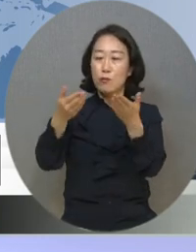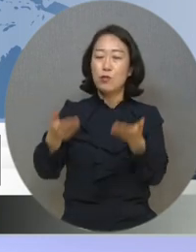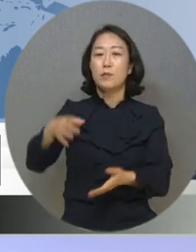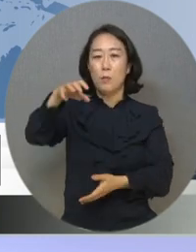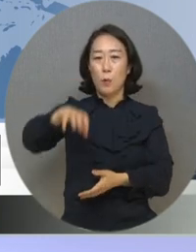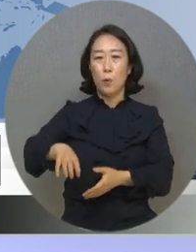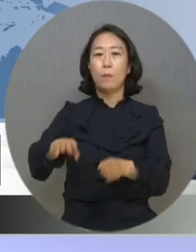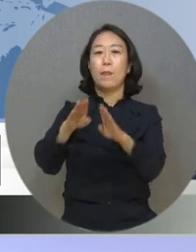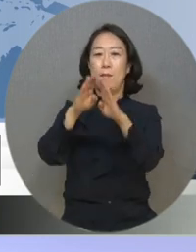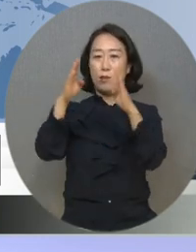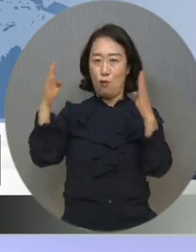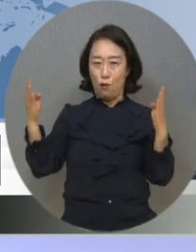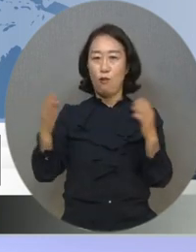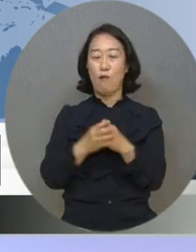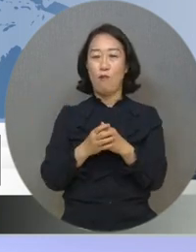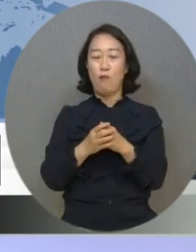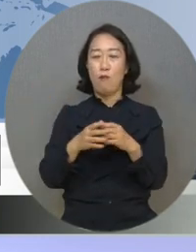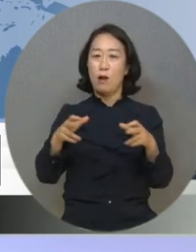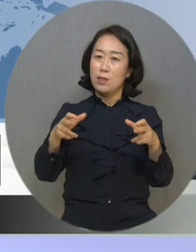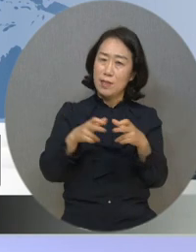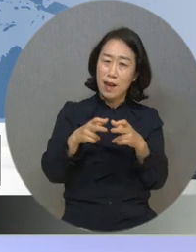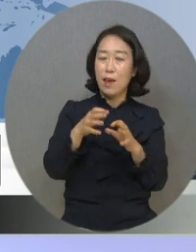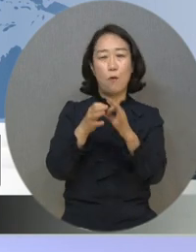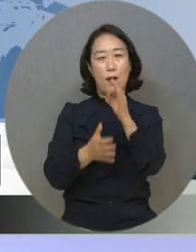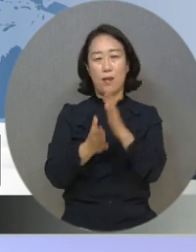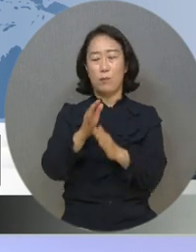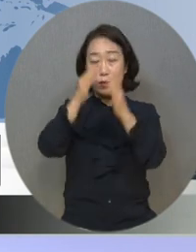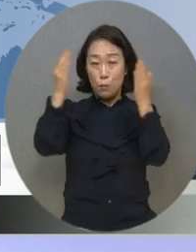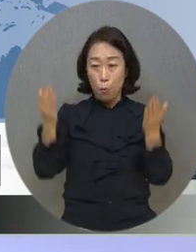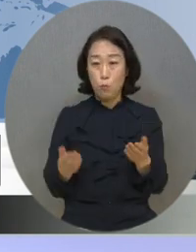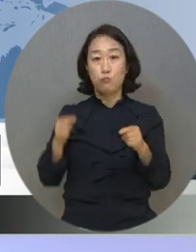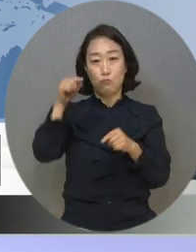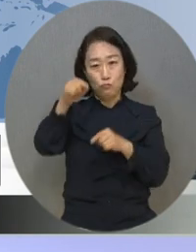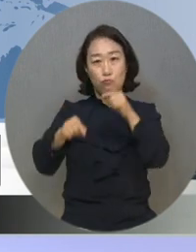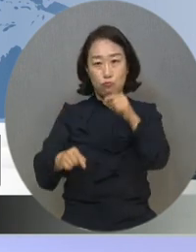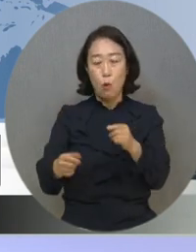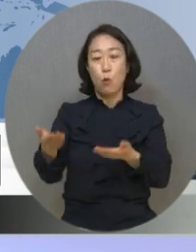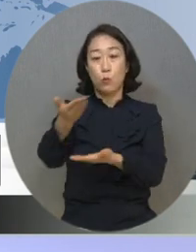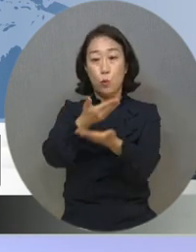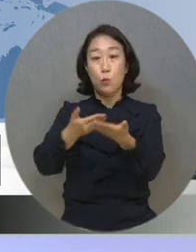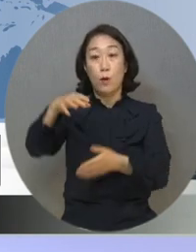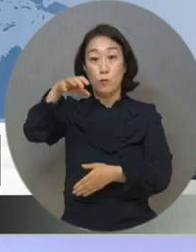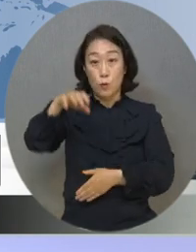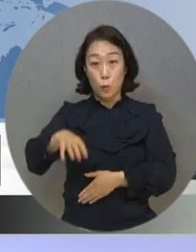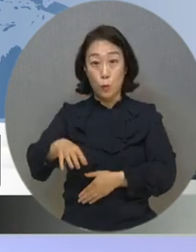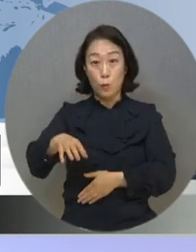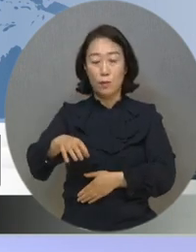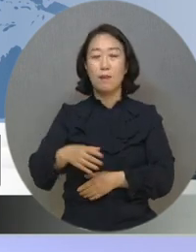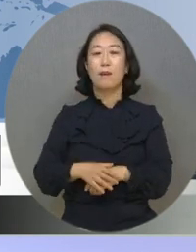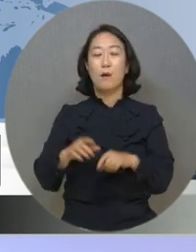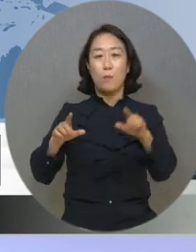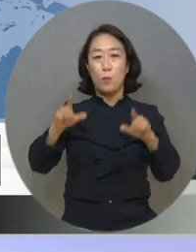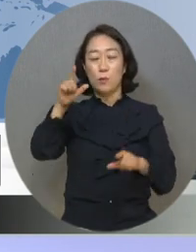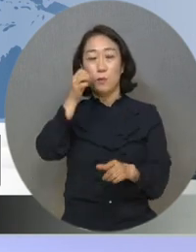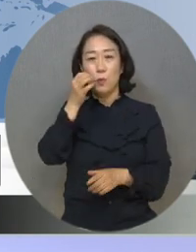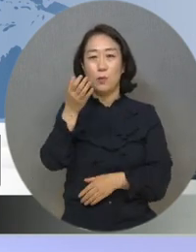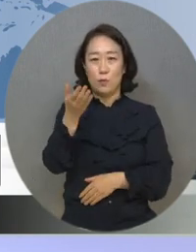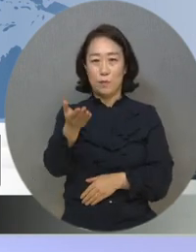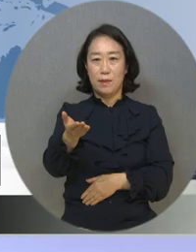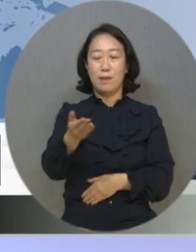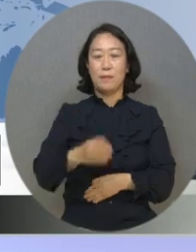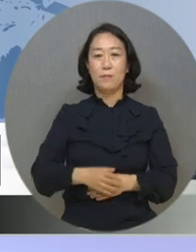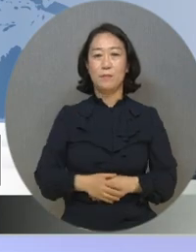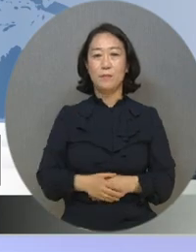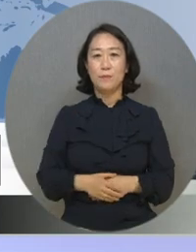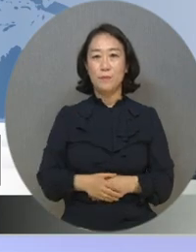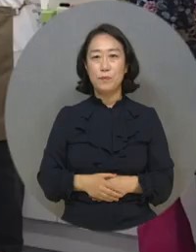열었습니다. 장애의 유형, 유무를 떠나 편리하게 이용하고 소통할 수 있는 공간이라고 하는데요. 최유라 기자가 다녀왔습니다.